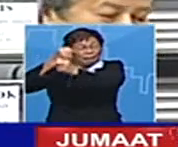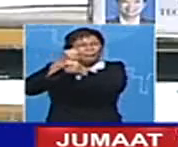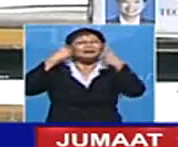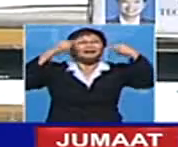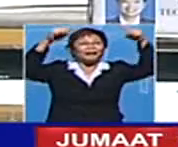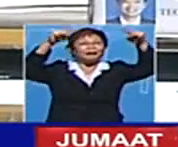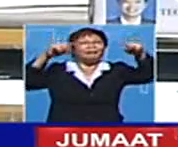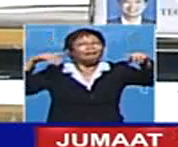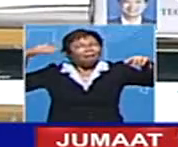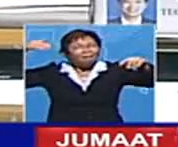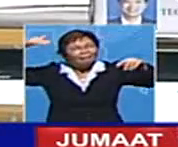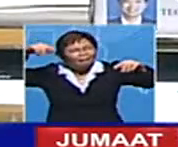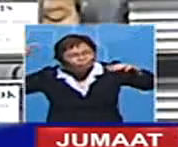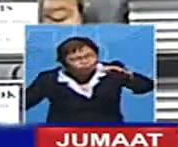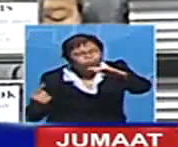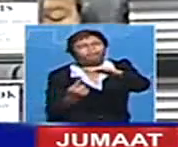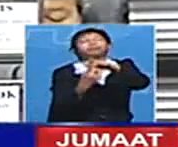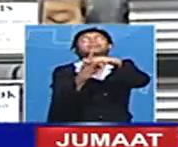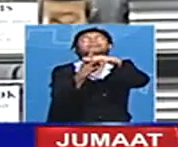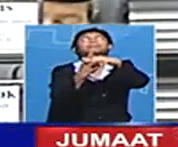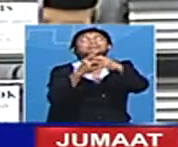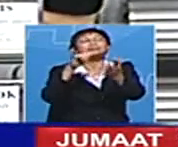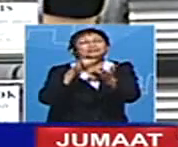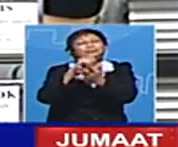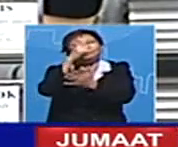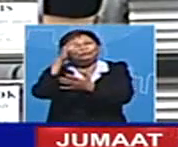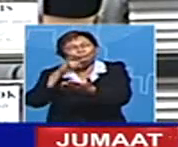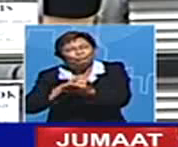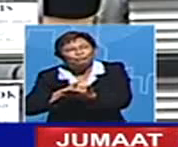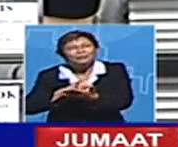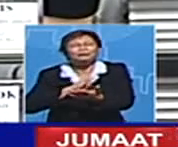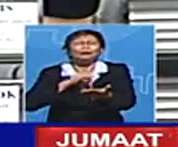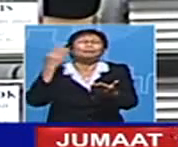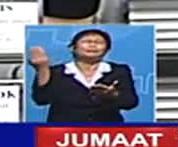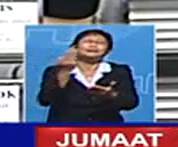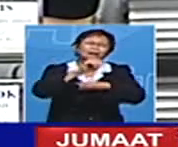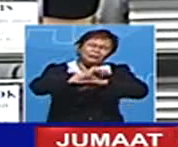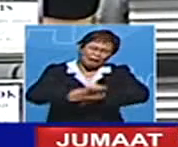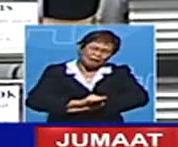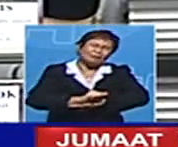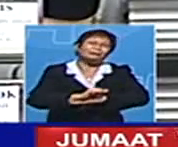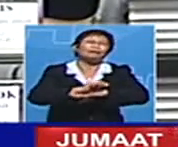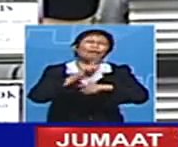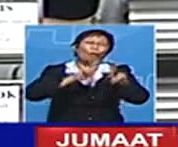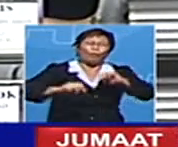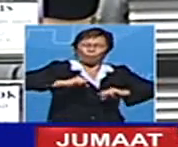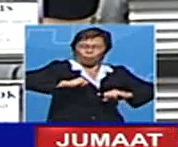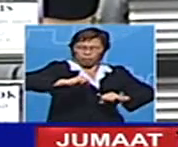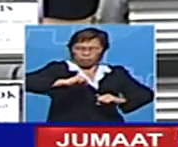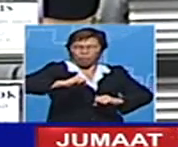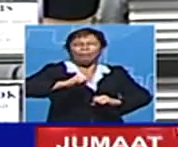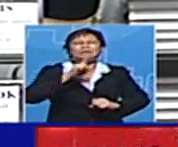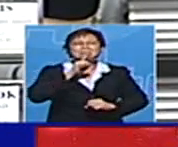menjelma jua sebab itu Tuan yang di-pertua sudah menjadi adat orang berjuang pasti